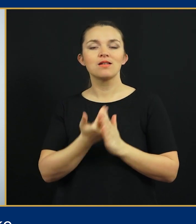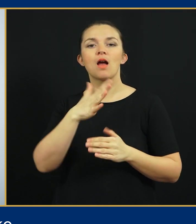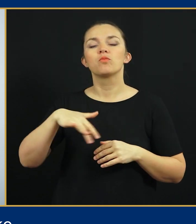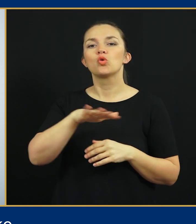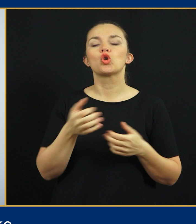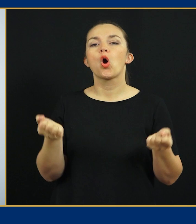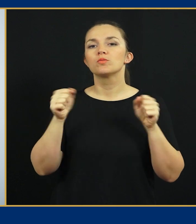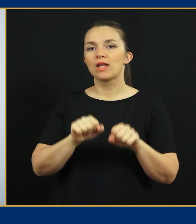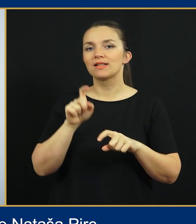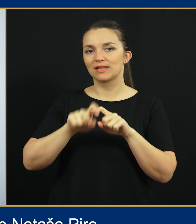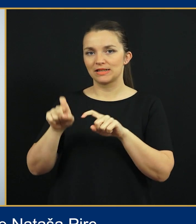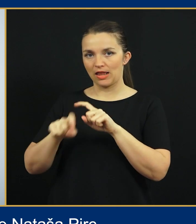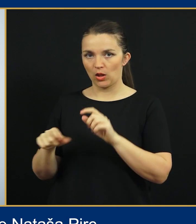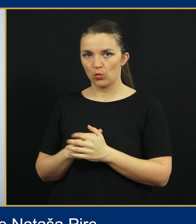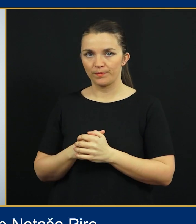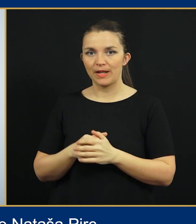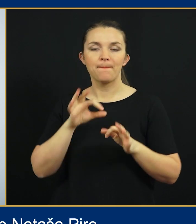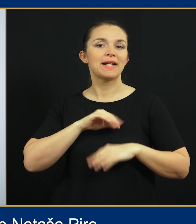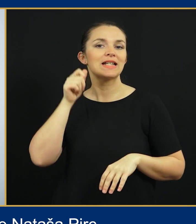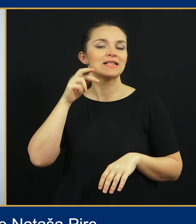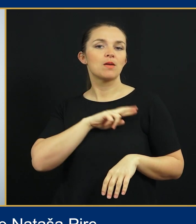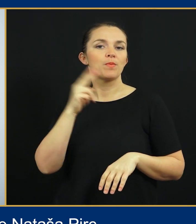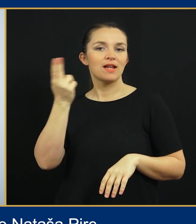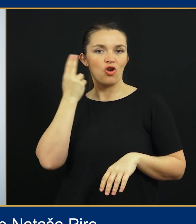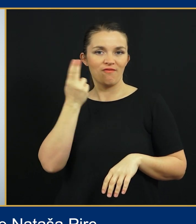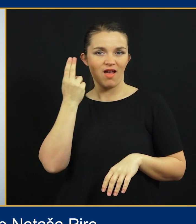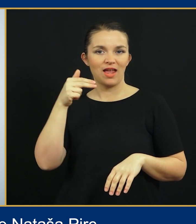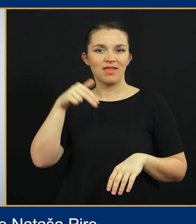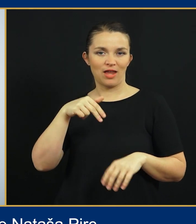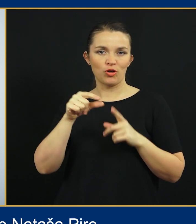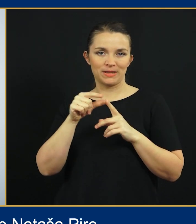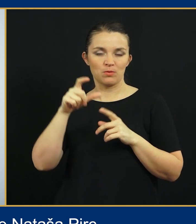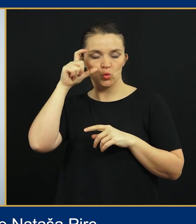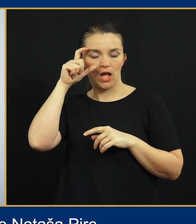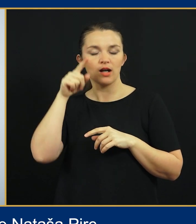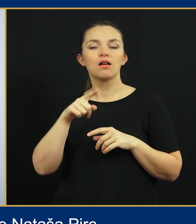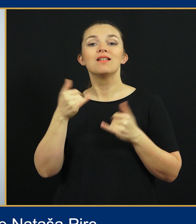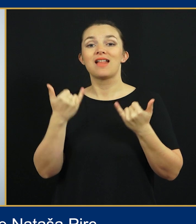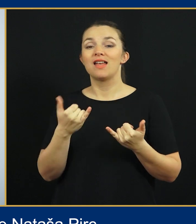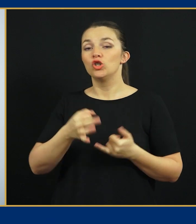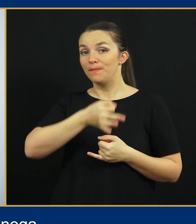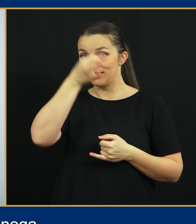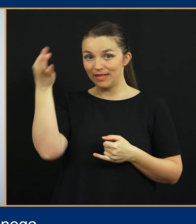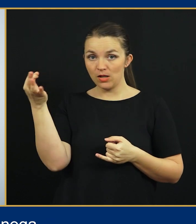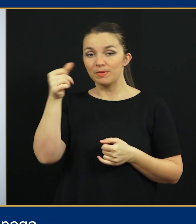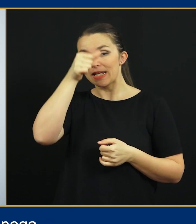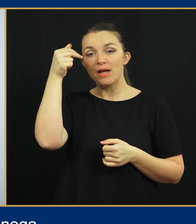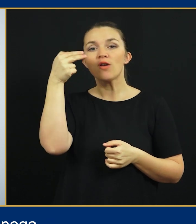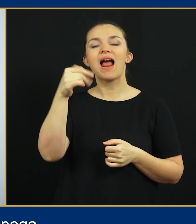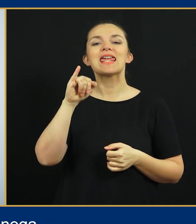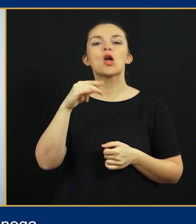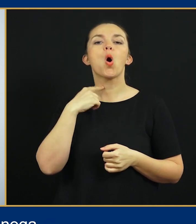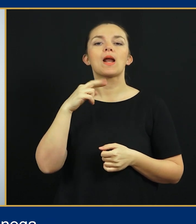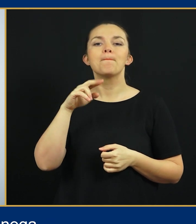gospodarskih zadev. Predsednica Republike Slovenije Nataša Pirc Musar je z današnjim dnem imenovala Igorja Merviča